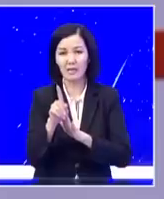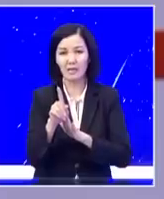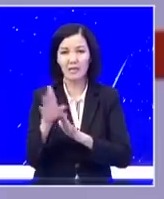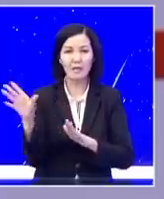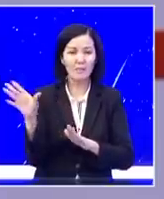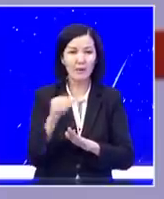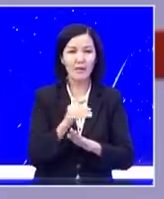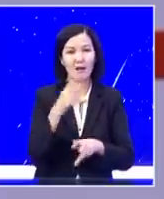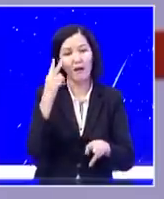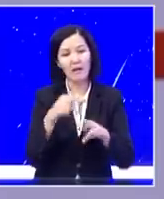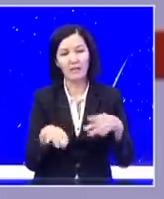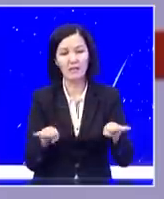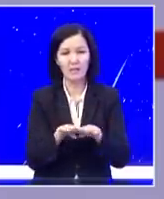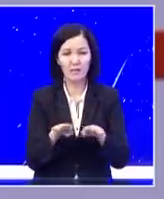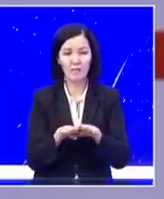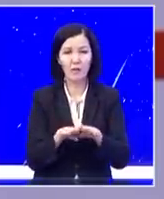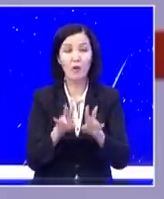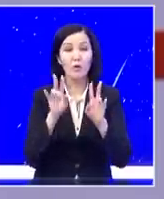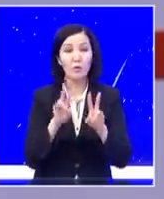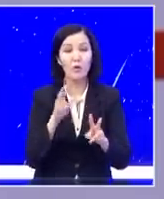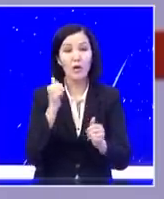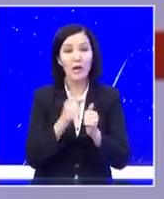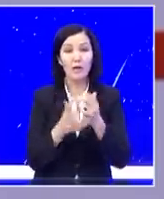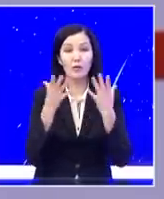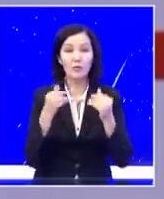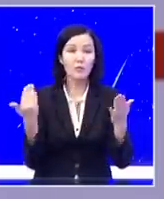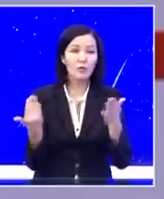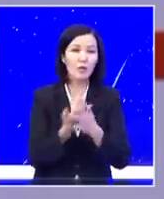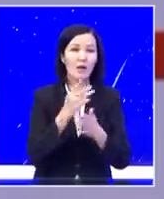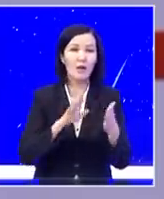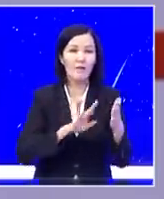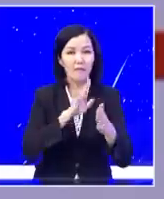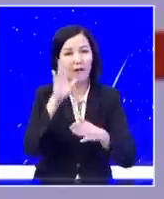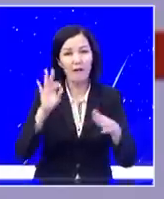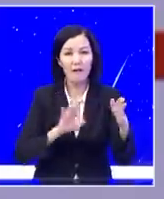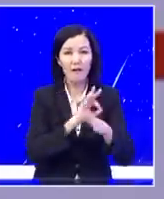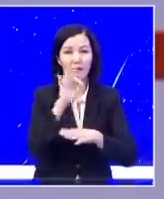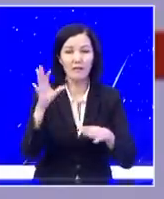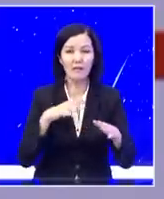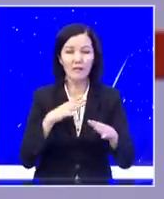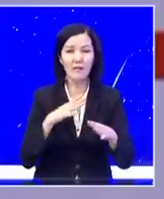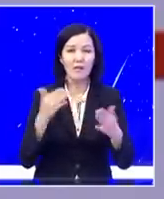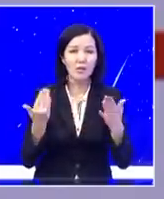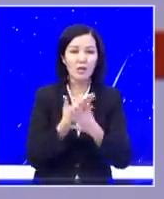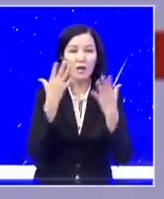бәрі аяқталғандай көрінеді. Бірақ әр күні жаңа таң атады. Жаңа таңмен